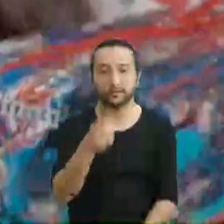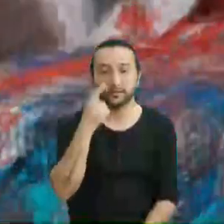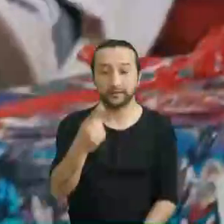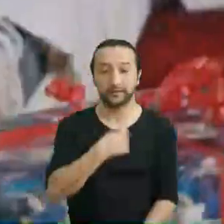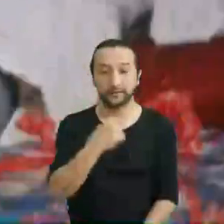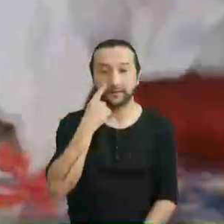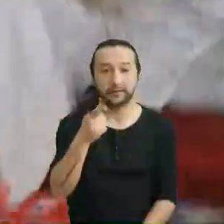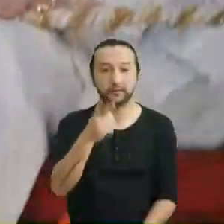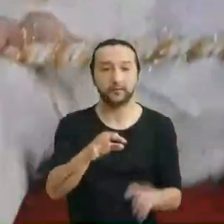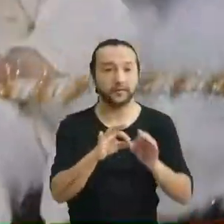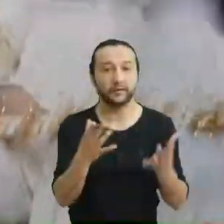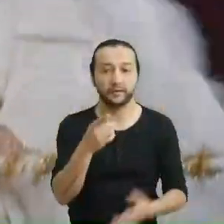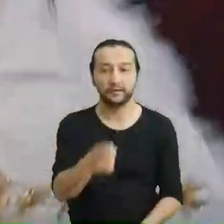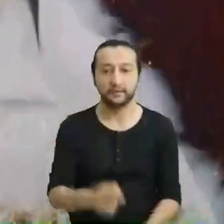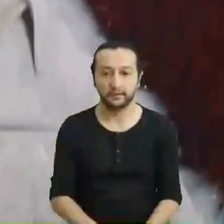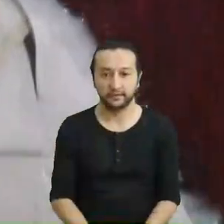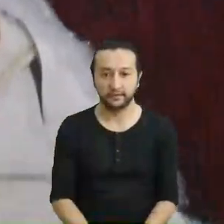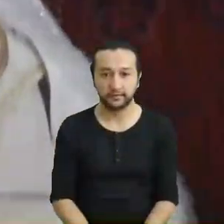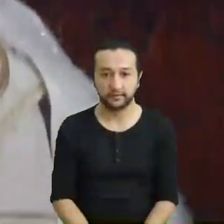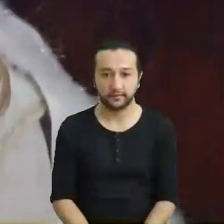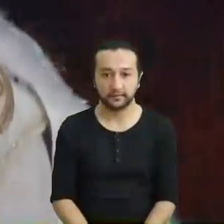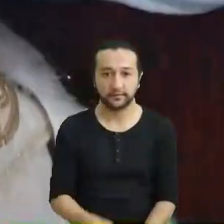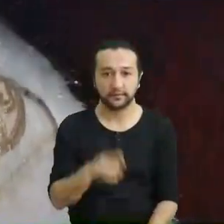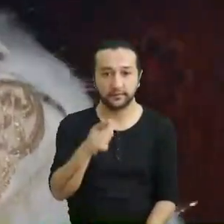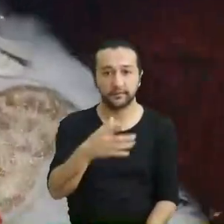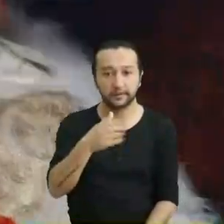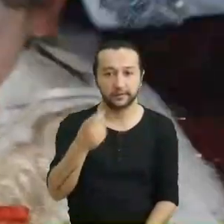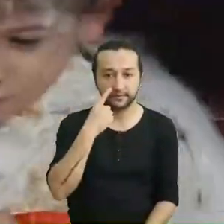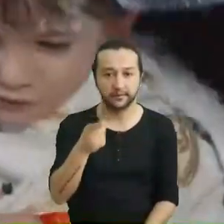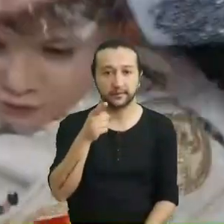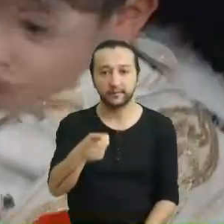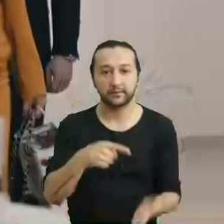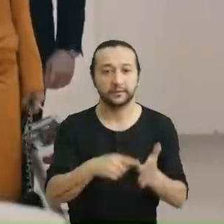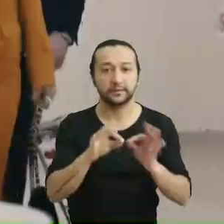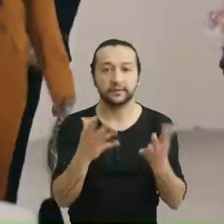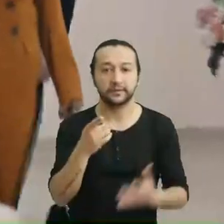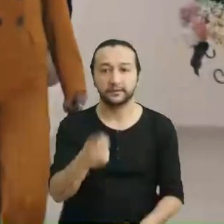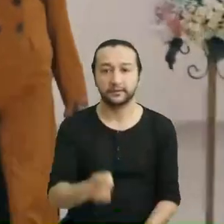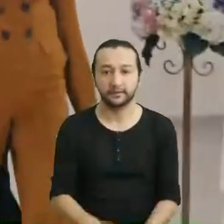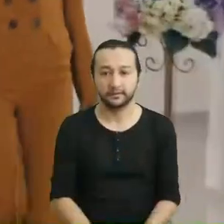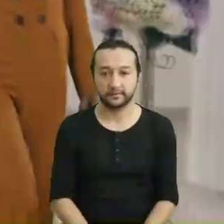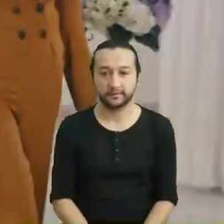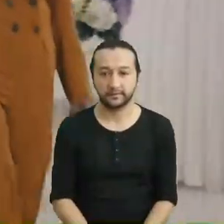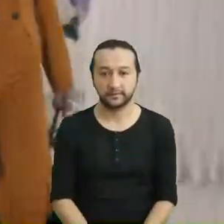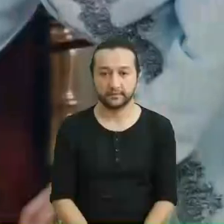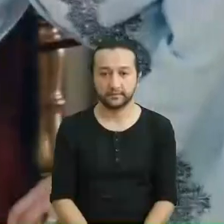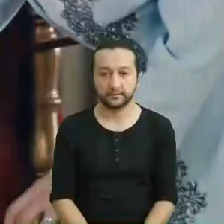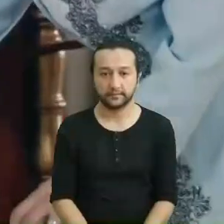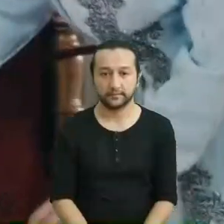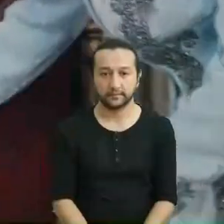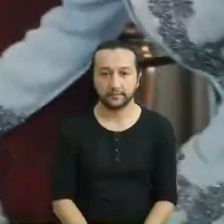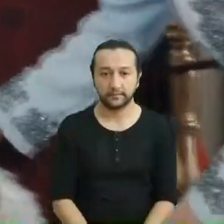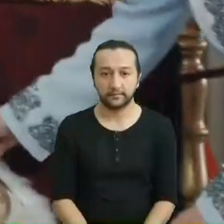Bana bak bana. Bu ne? Oyuncak asker. Almanya'm askeri. Bu ne? Sencer tahta. Sünnet